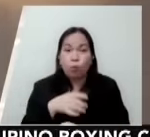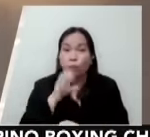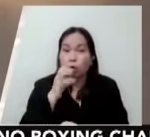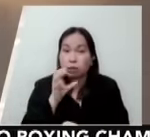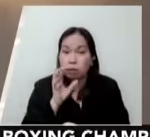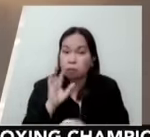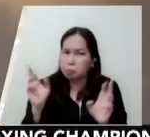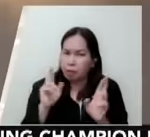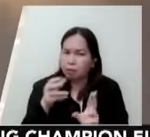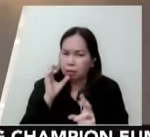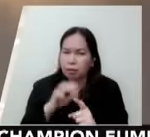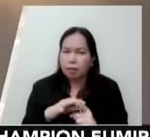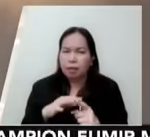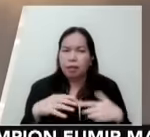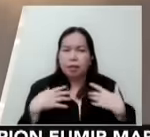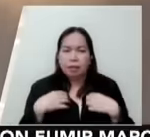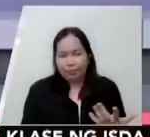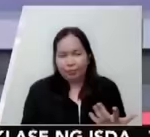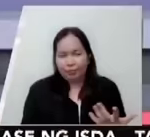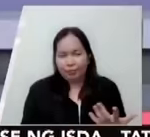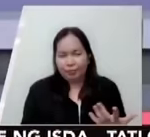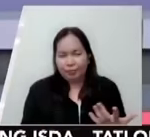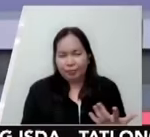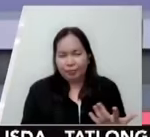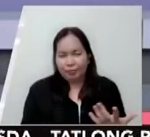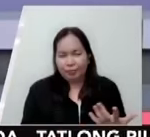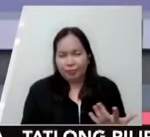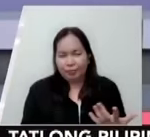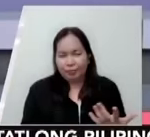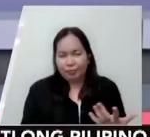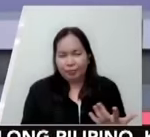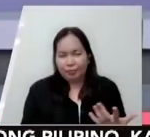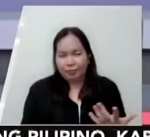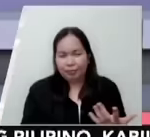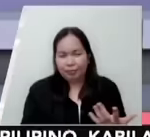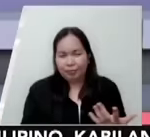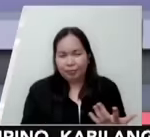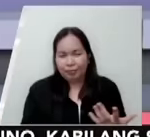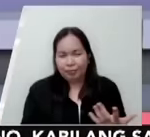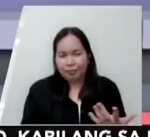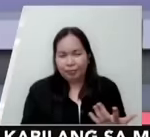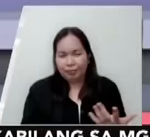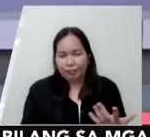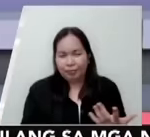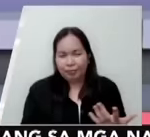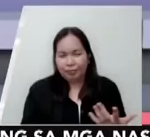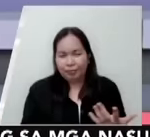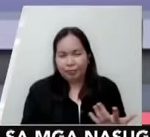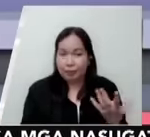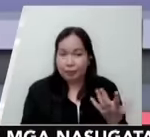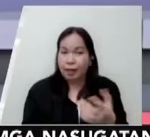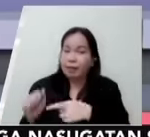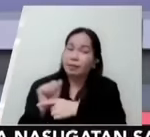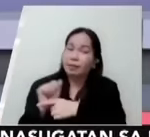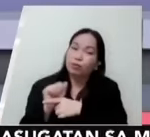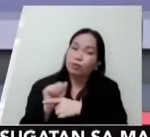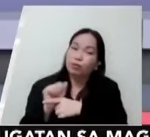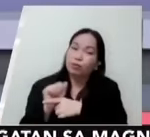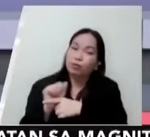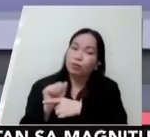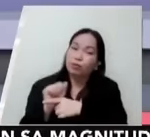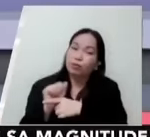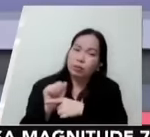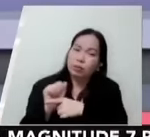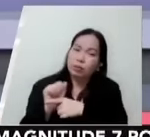magsuot ng preskong damit. Magsasanay hanggang sa dulo ng 200 nautical mile